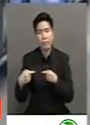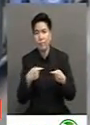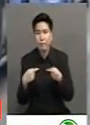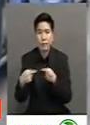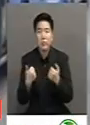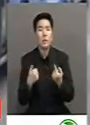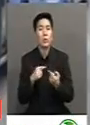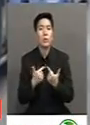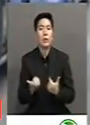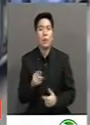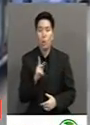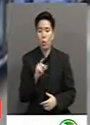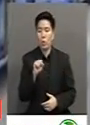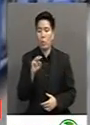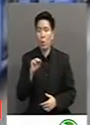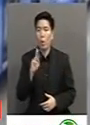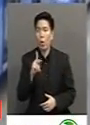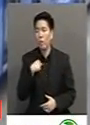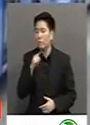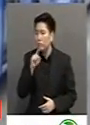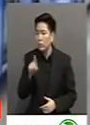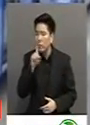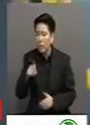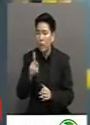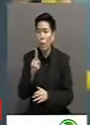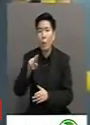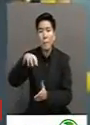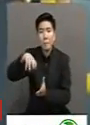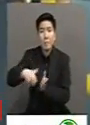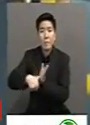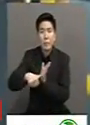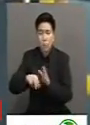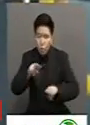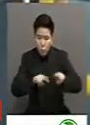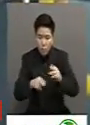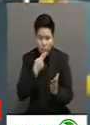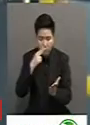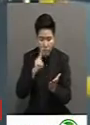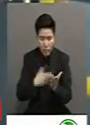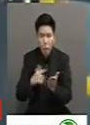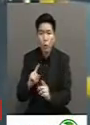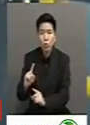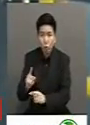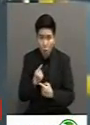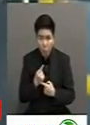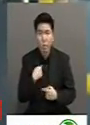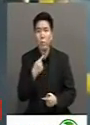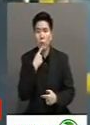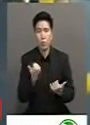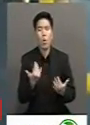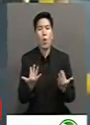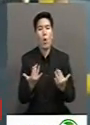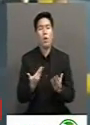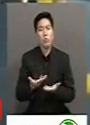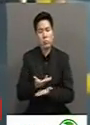ำได้เพียงแค่ทำหนังสือสอบถามไปที่กรมศุลกากรกรมศุลกากรในฐานะที่ตรวจสอบหนังสือแล้วก็ตอบกลับมานะคะว่าต้อง